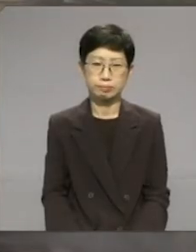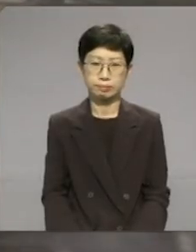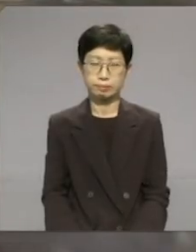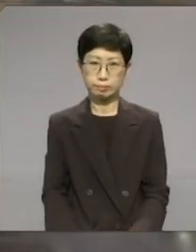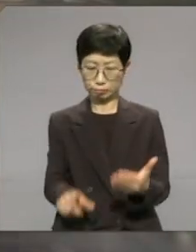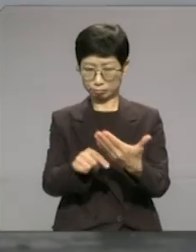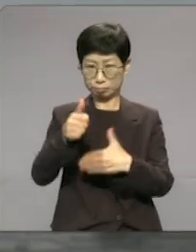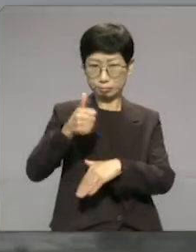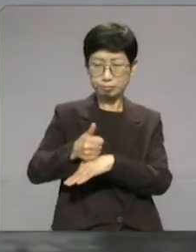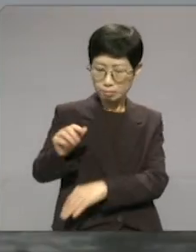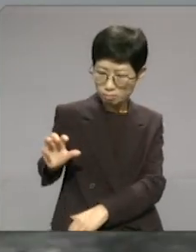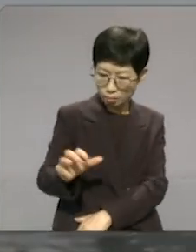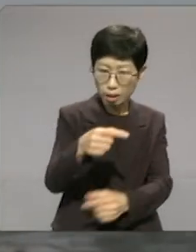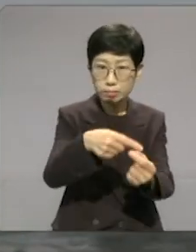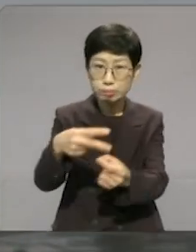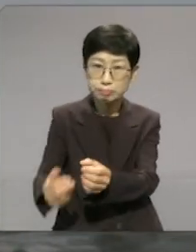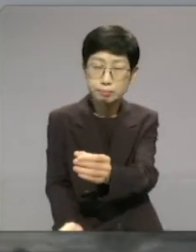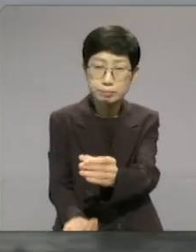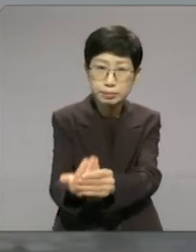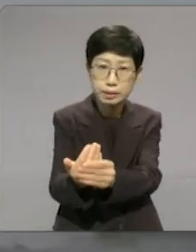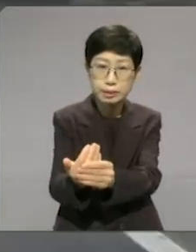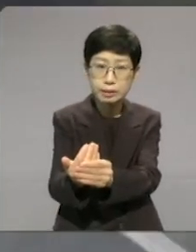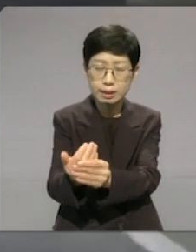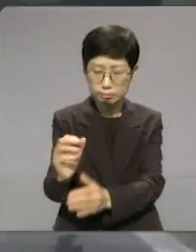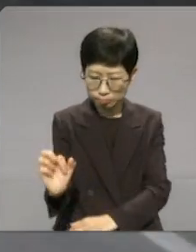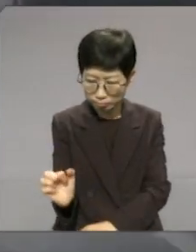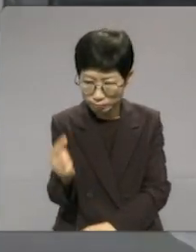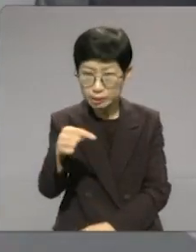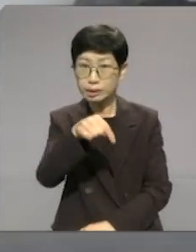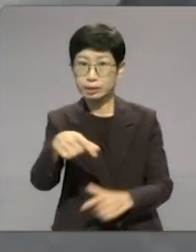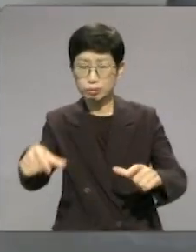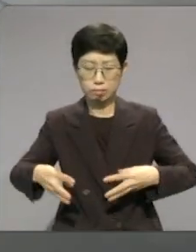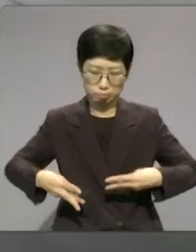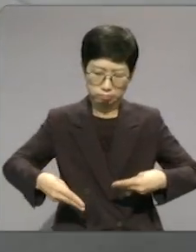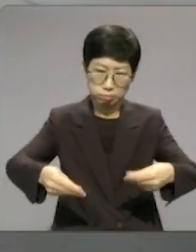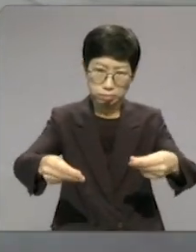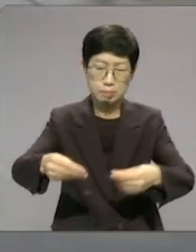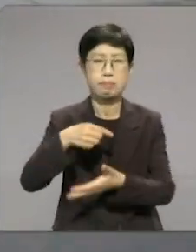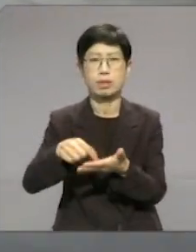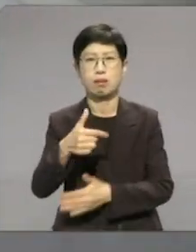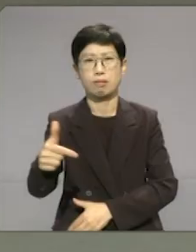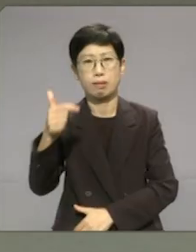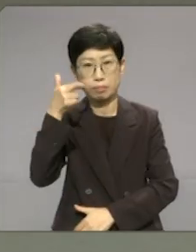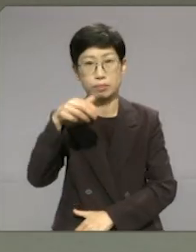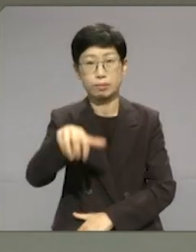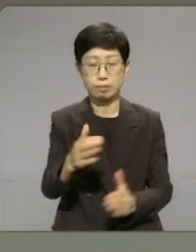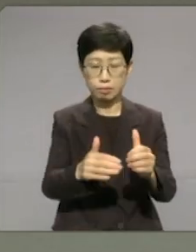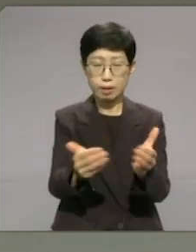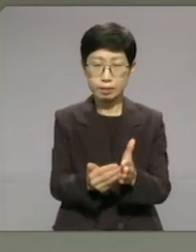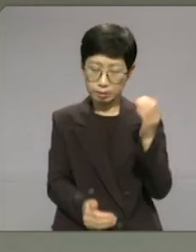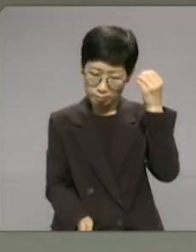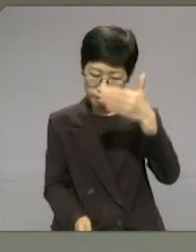지난달 말 허리케인 헐린에 이어 대형 허리케인 밀턴이 휩쓸고 지나가며 쑥대밭이 된 미국. 공화당 대선